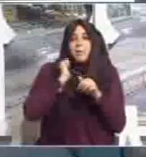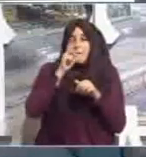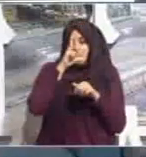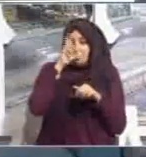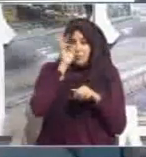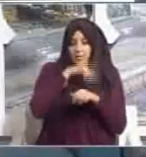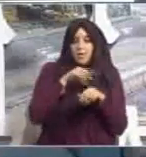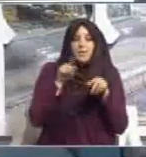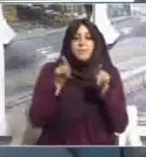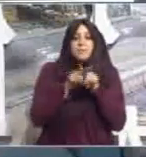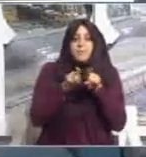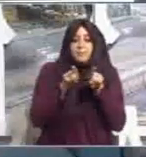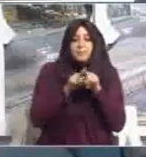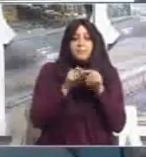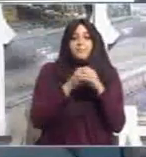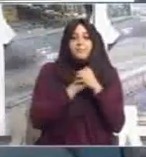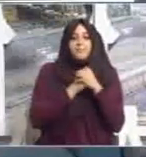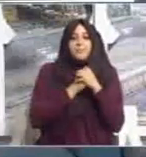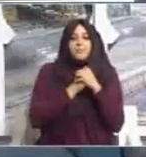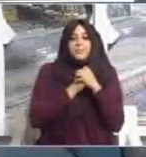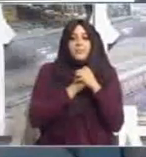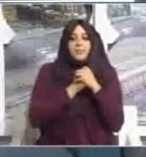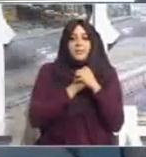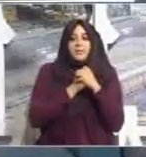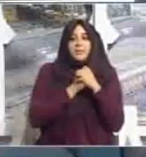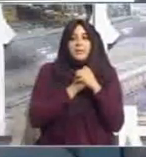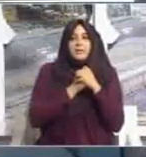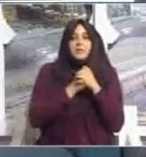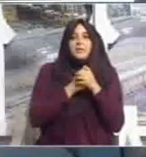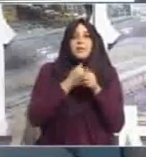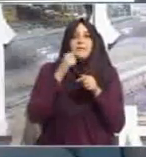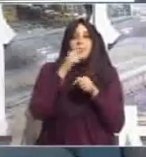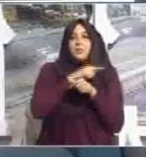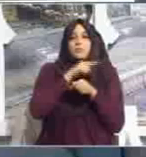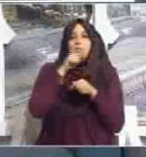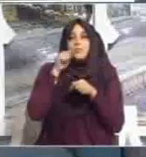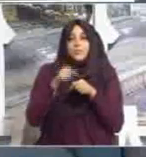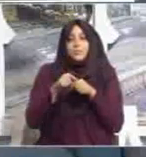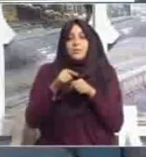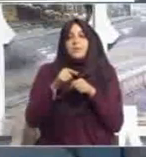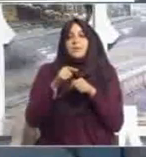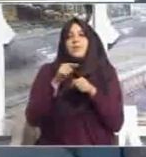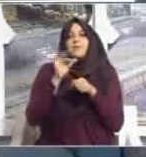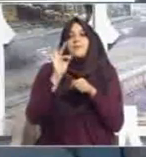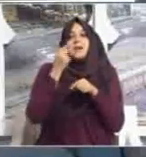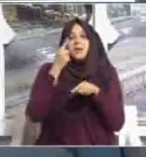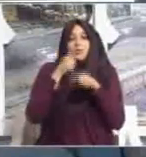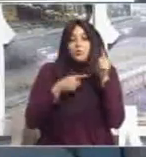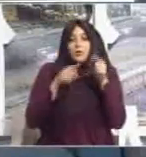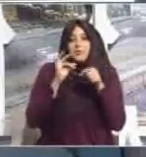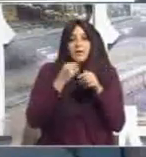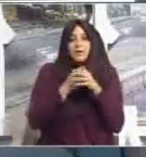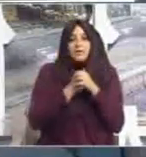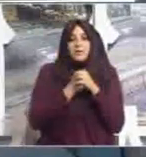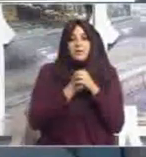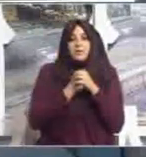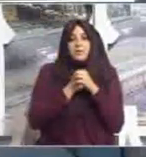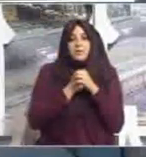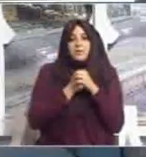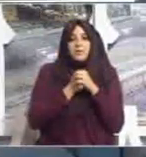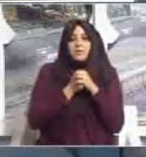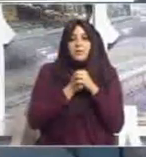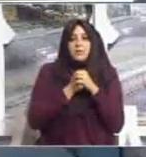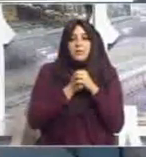توفات ايه وبعدت انا وطفل خويا هذا اللي من امي ايه وبقات